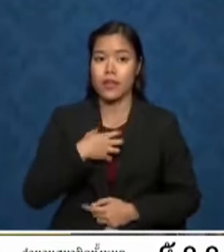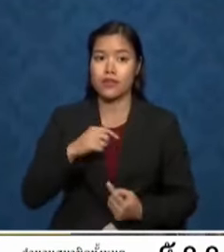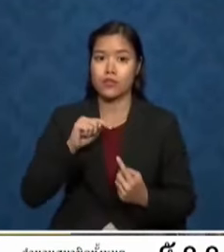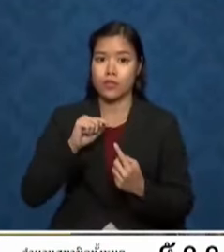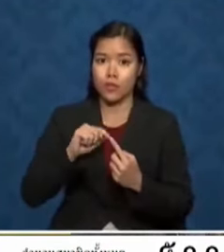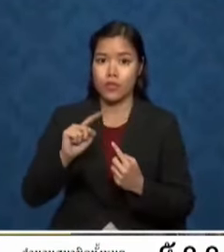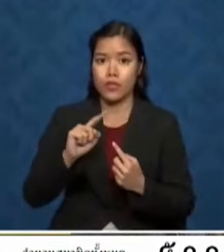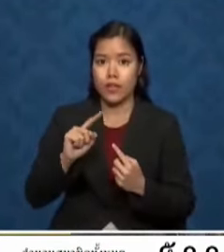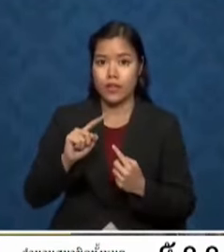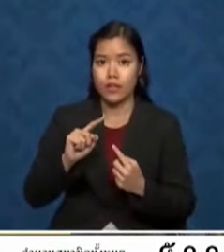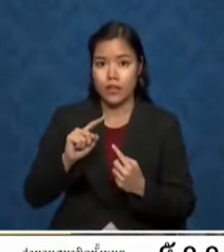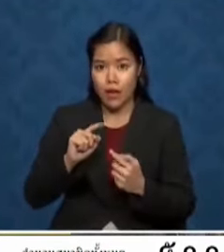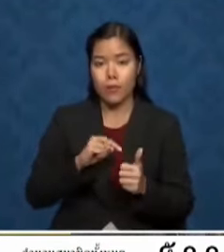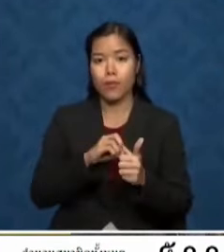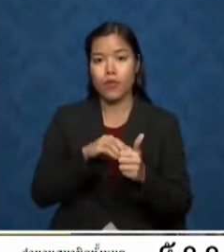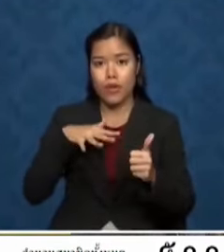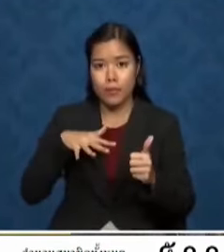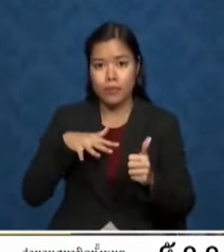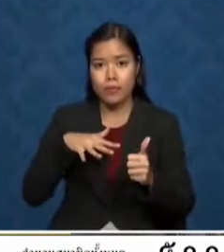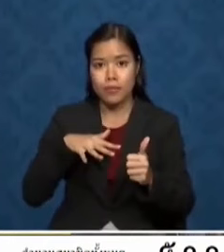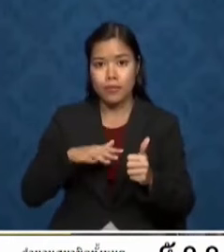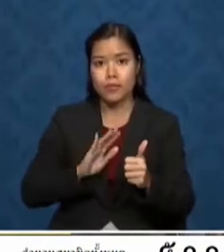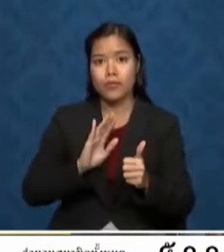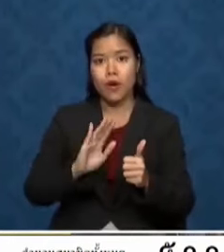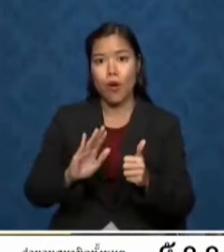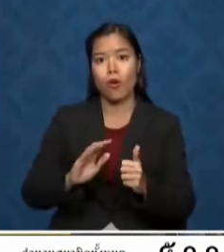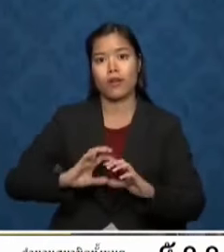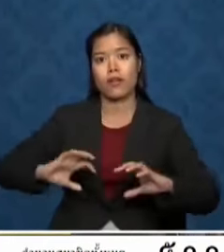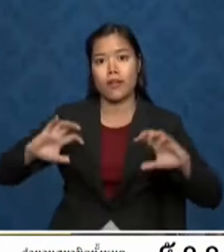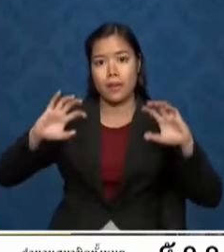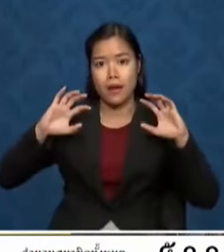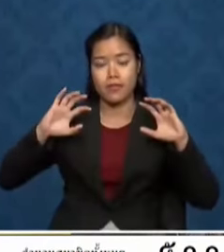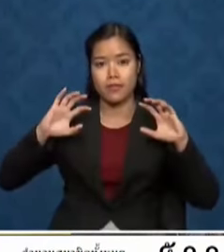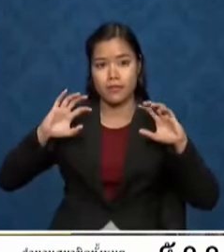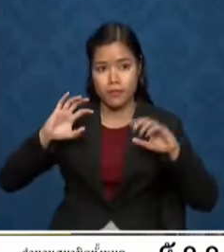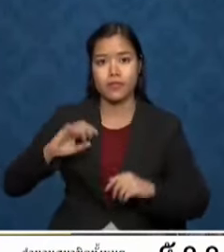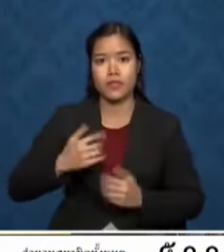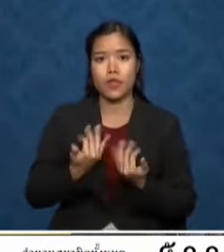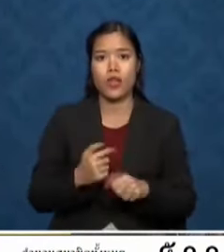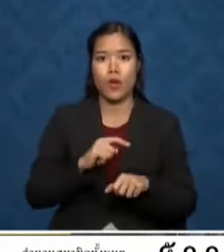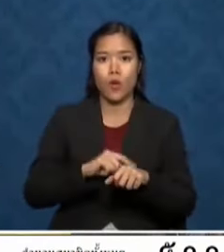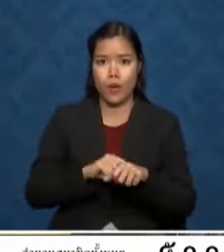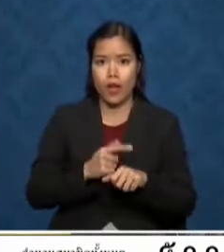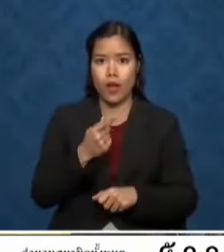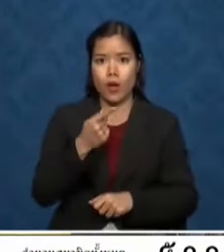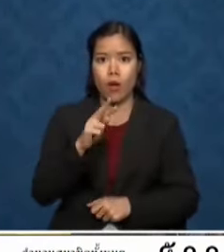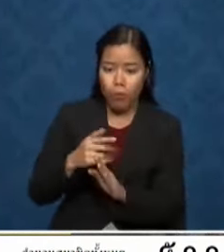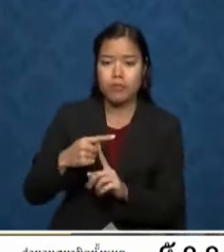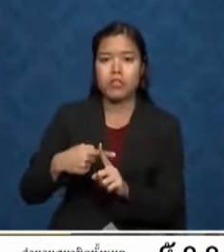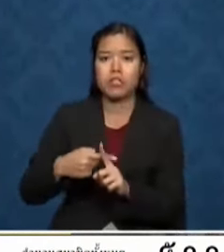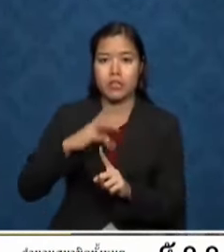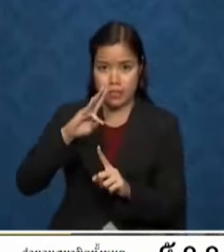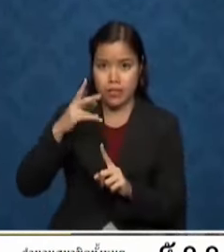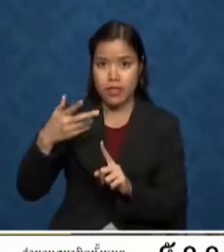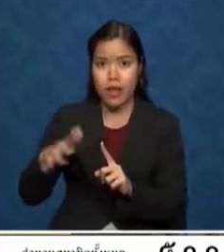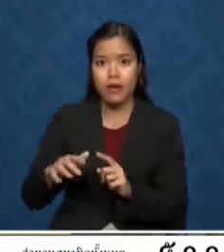กอบกู้ภาวะผู้นำของรัฐบาลผมว่าถึงเวลาที่ท่านต้องปรับครมได้แล้วครับก็